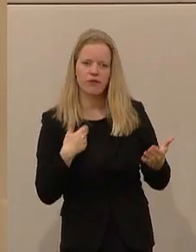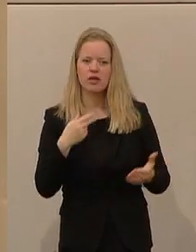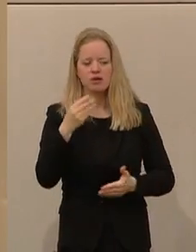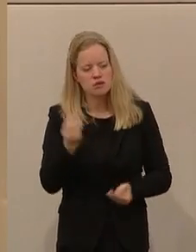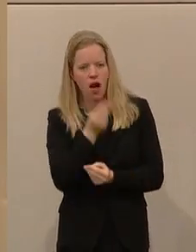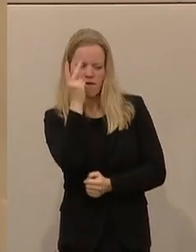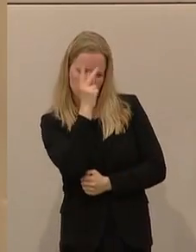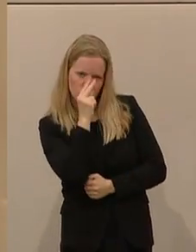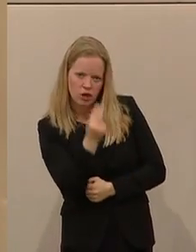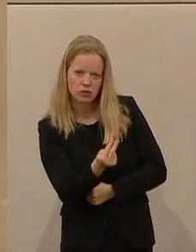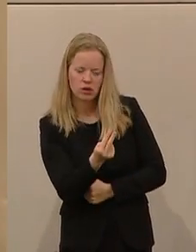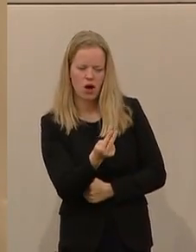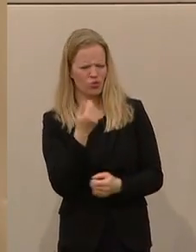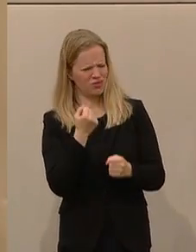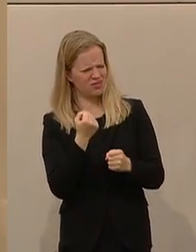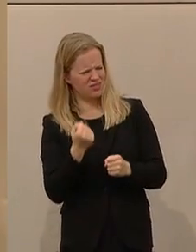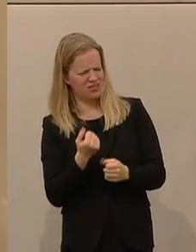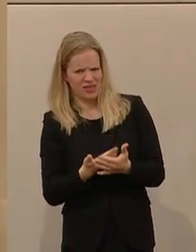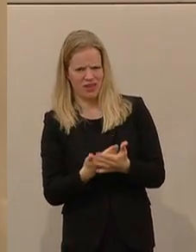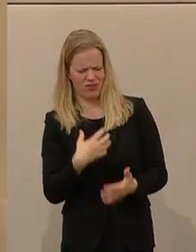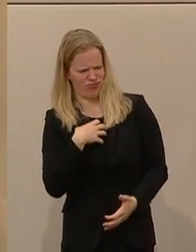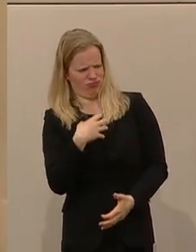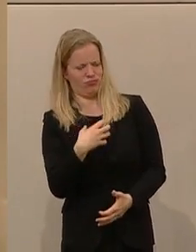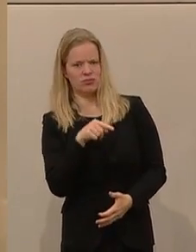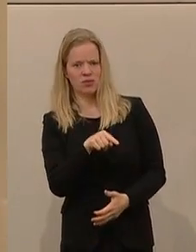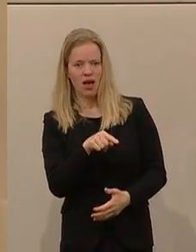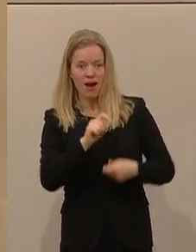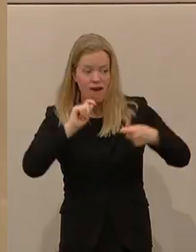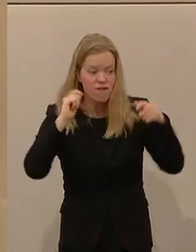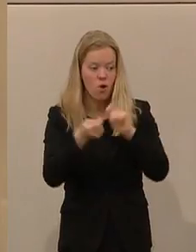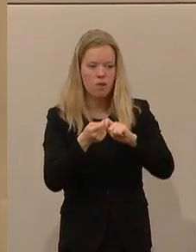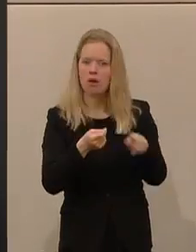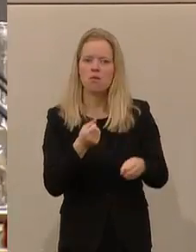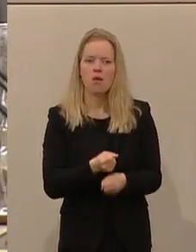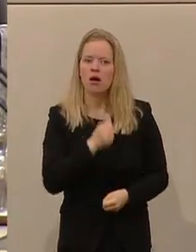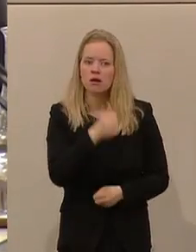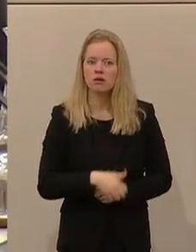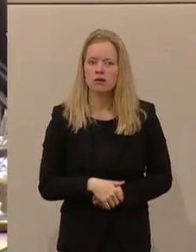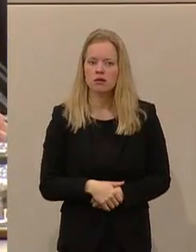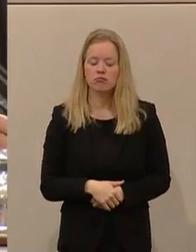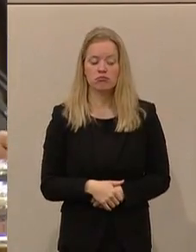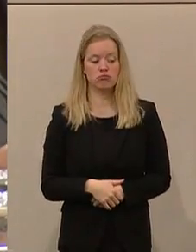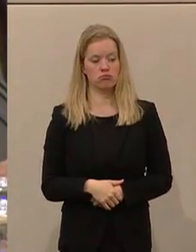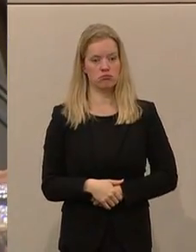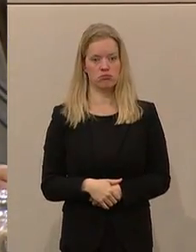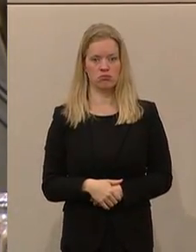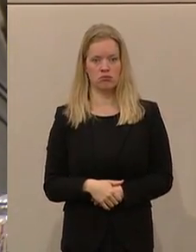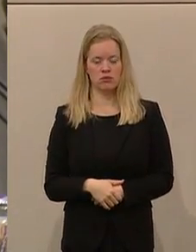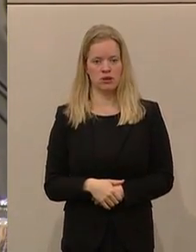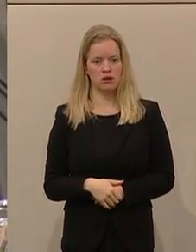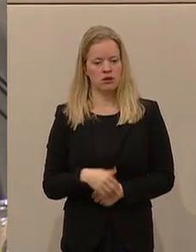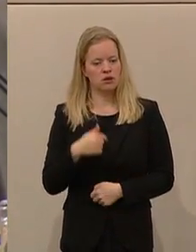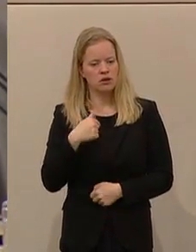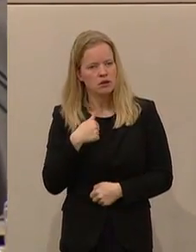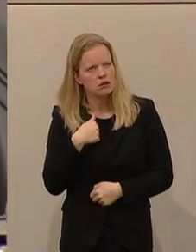angeht. Umso verwunderlicher für mich, dass Sie Reformen nicht angehen. Und ich kann es nur damit